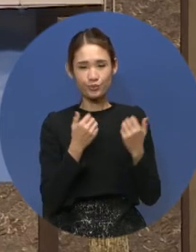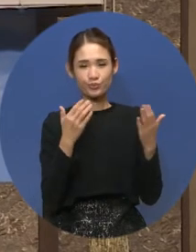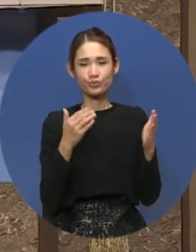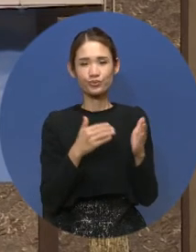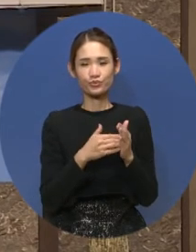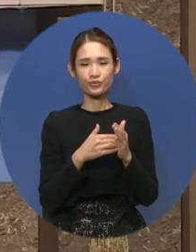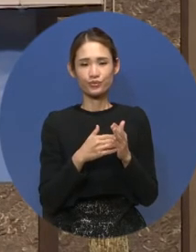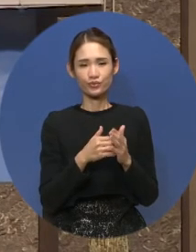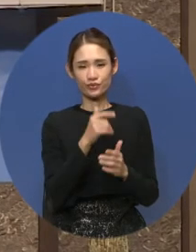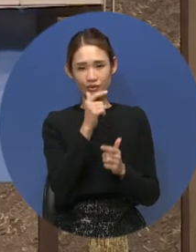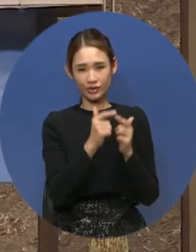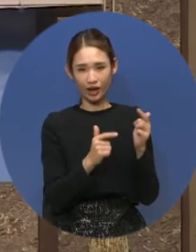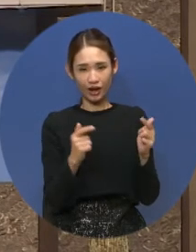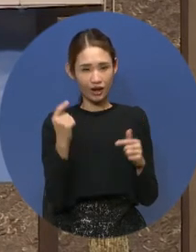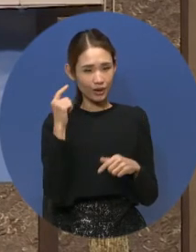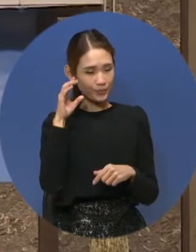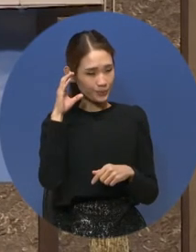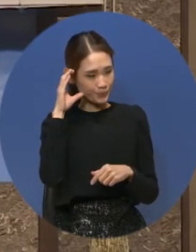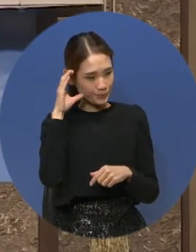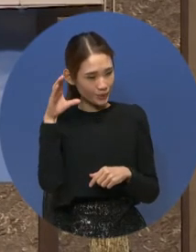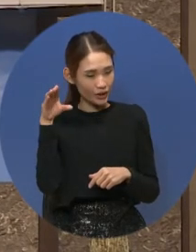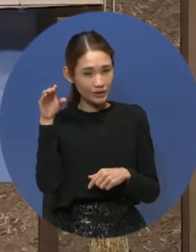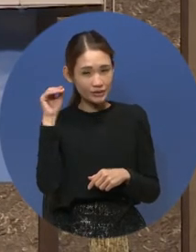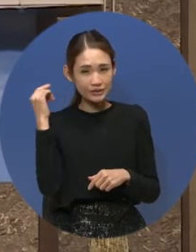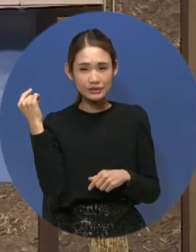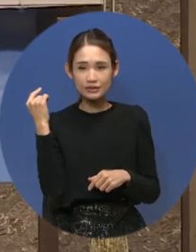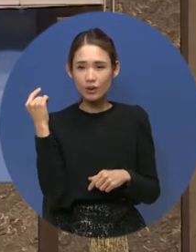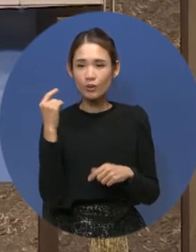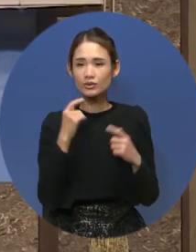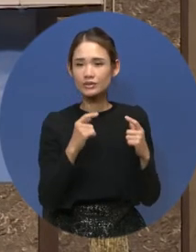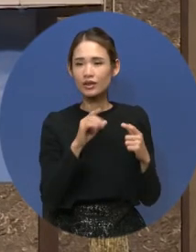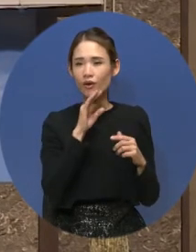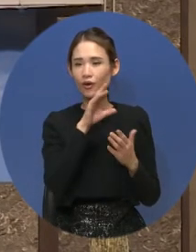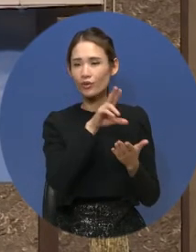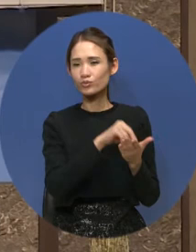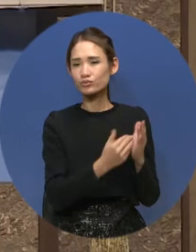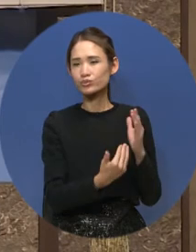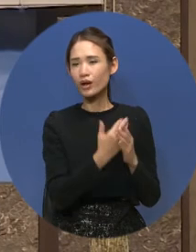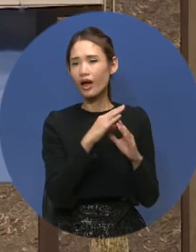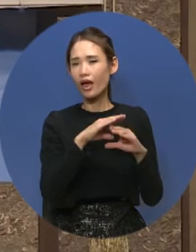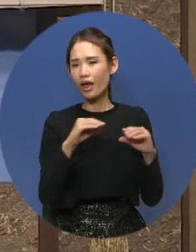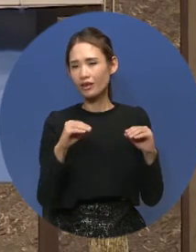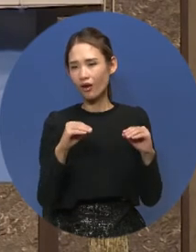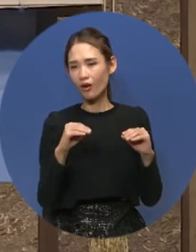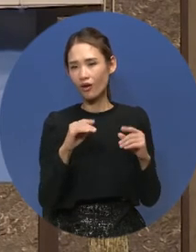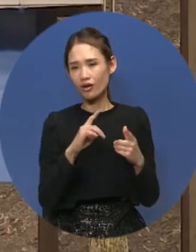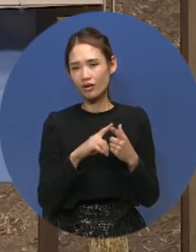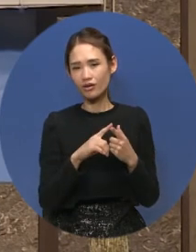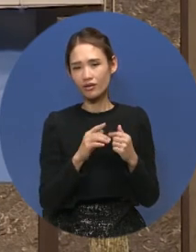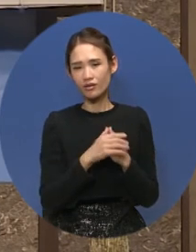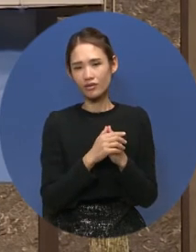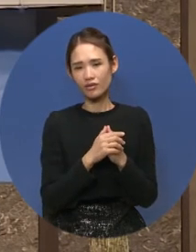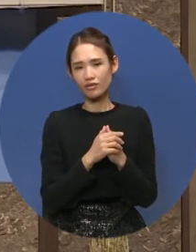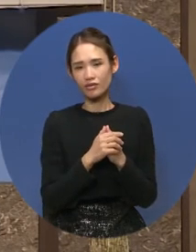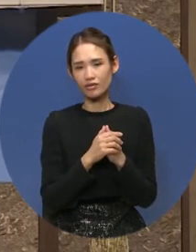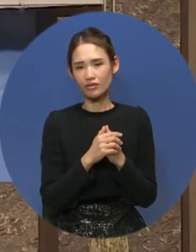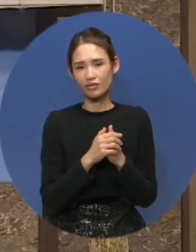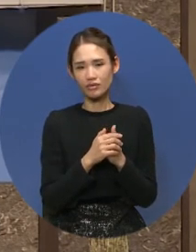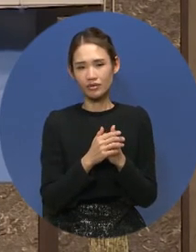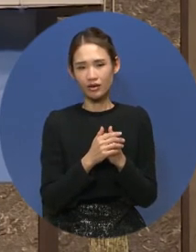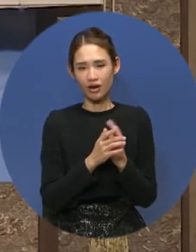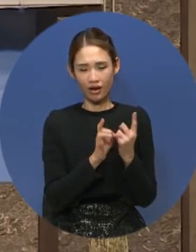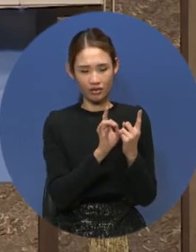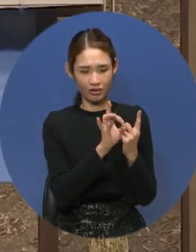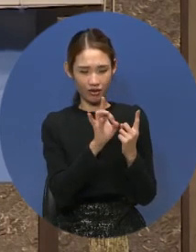이러한 다양한 목소리를 듣고 지역 현안을 챙기다 보니까 또 실사 구시적인 해법이 하나하나